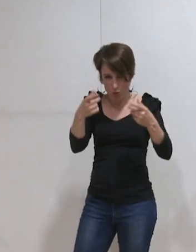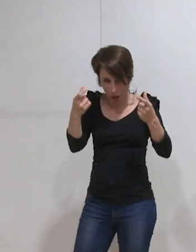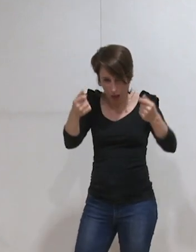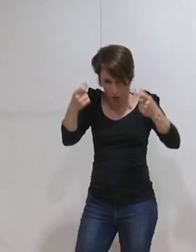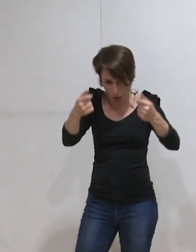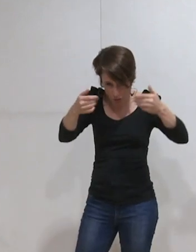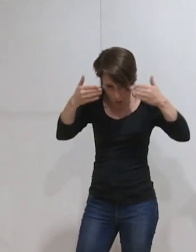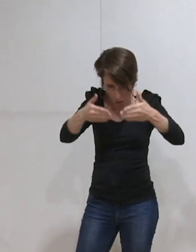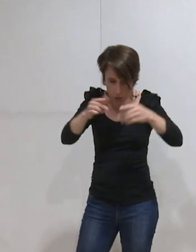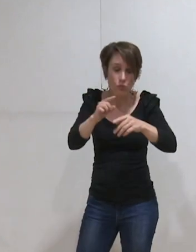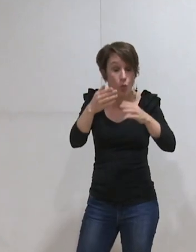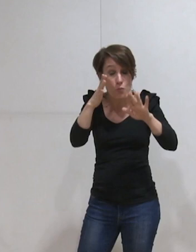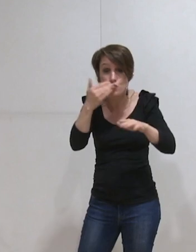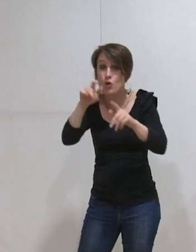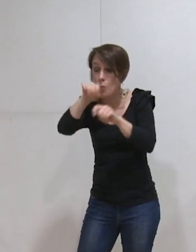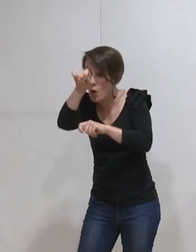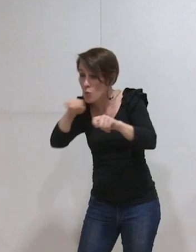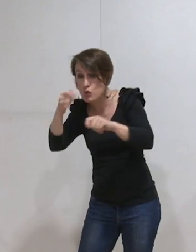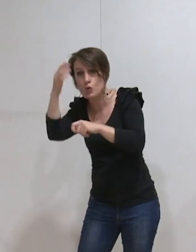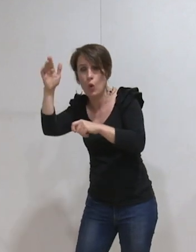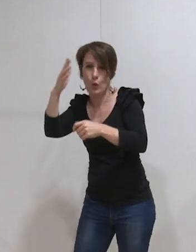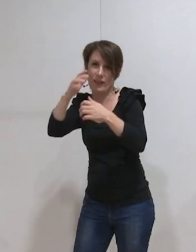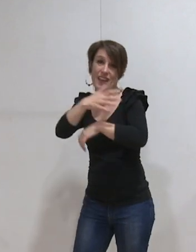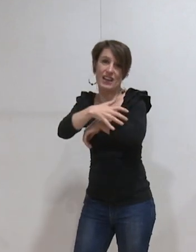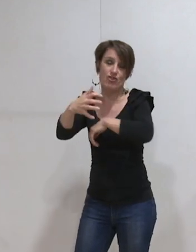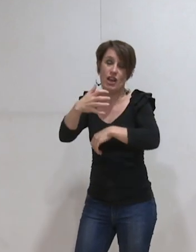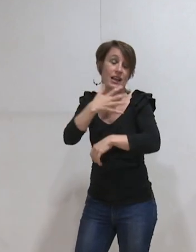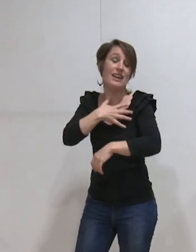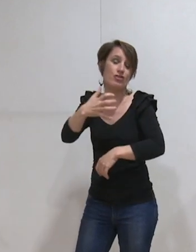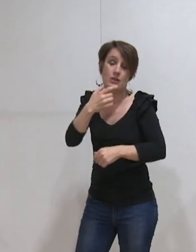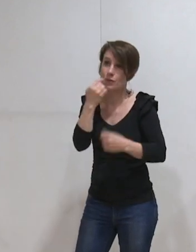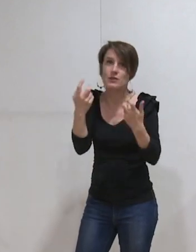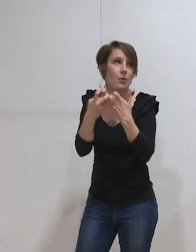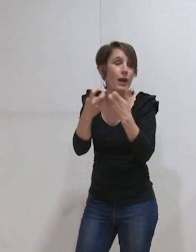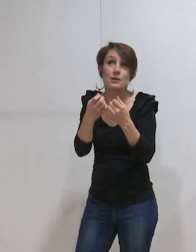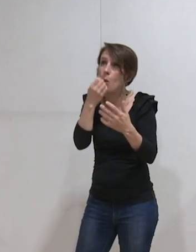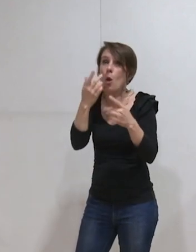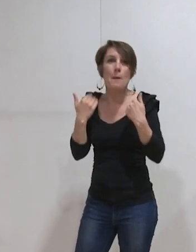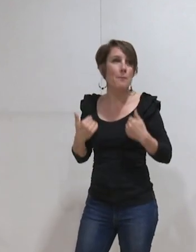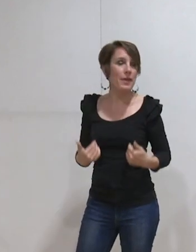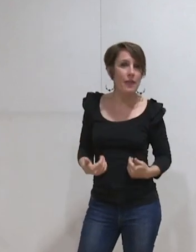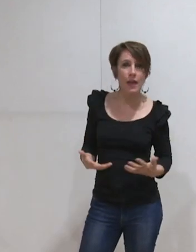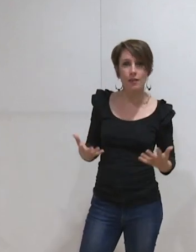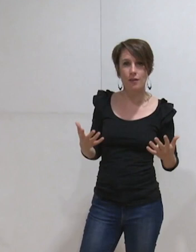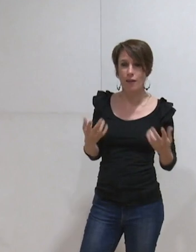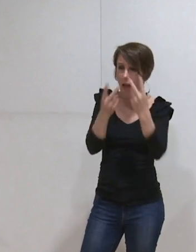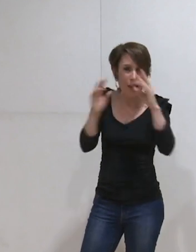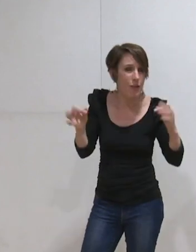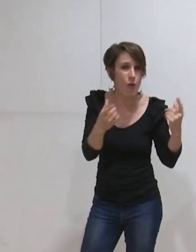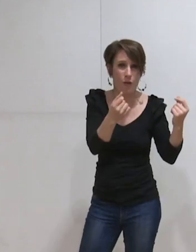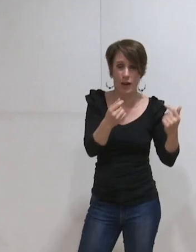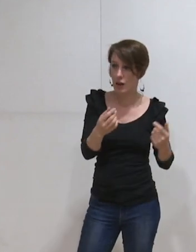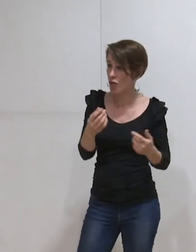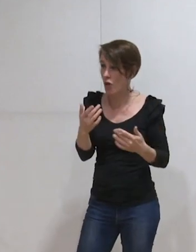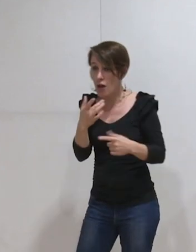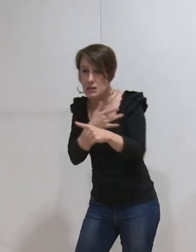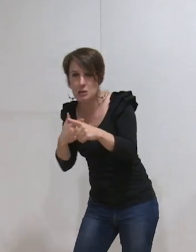des éléments de bien-être comme évidemment tout ce qui est non marchand la santé